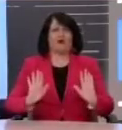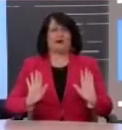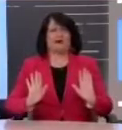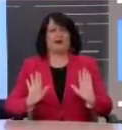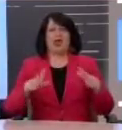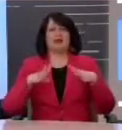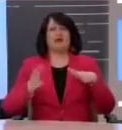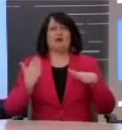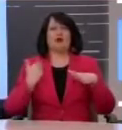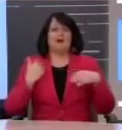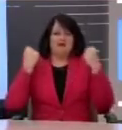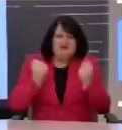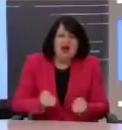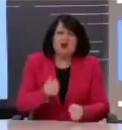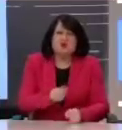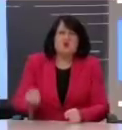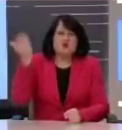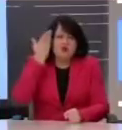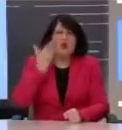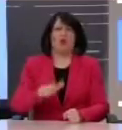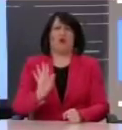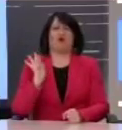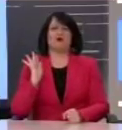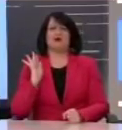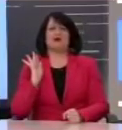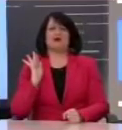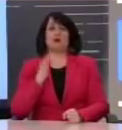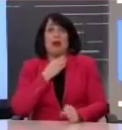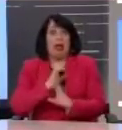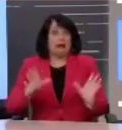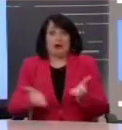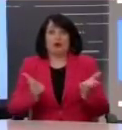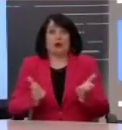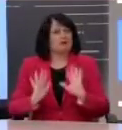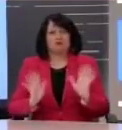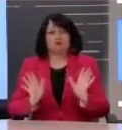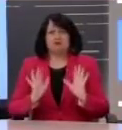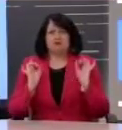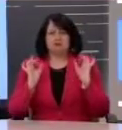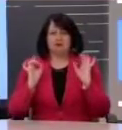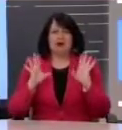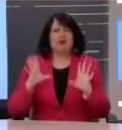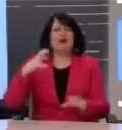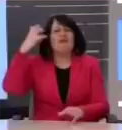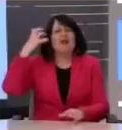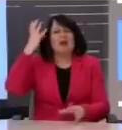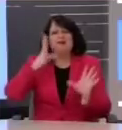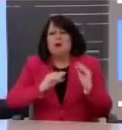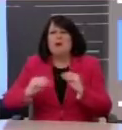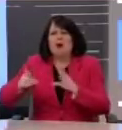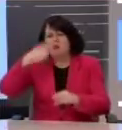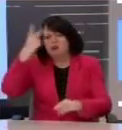Άρα ούτε πρόσθετα βάρη, ούτε έκτατες δαπάνες, ούτε τίποτα από όλα αυτά τα εφάνταστα που γράφτηκαν